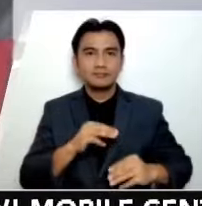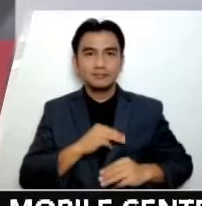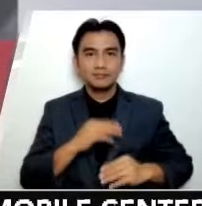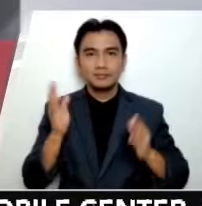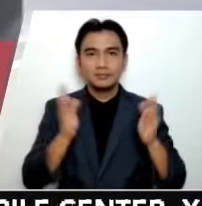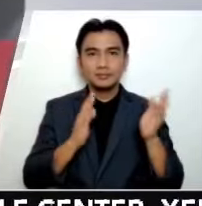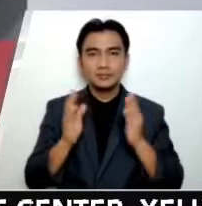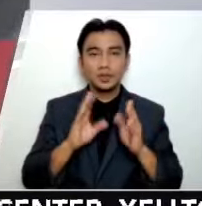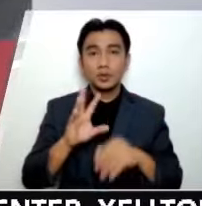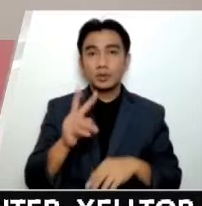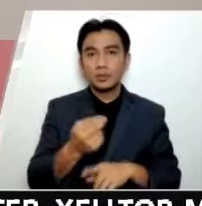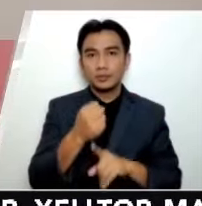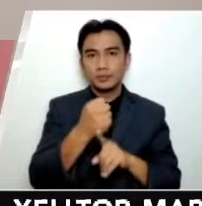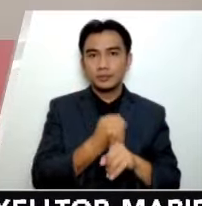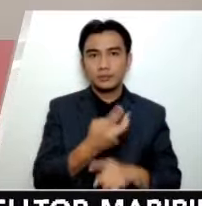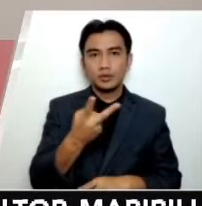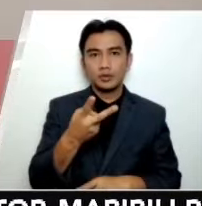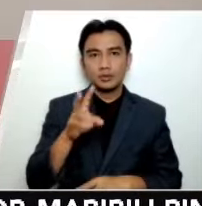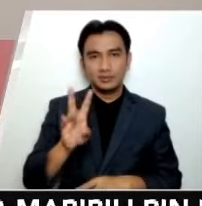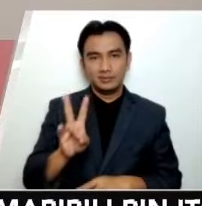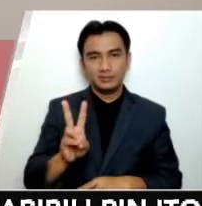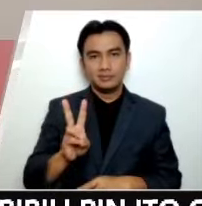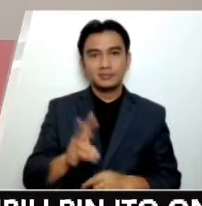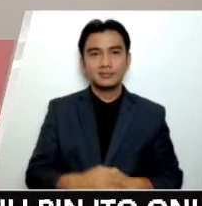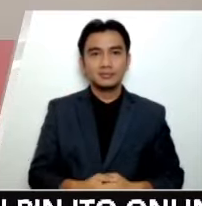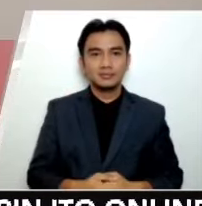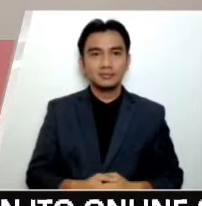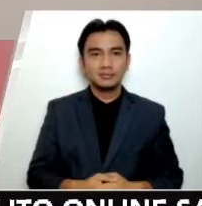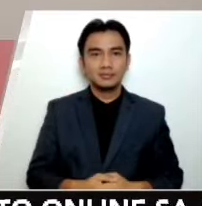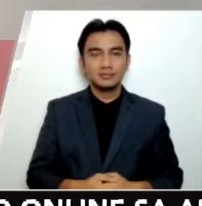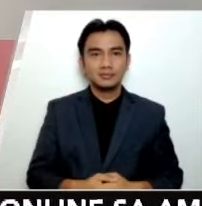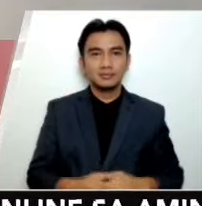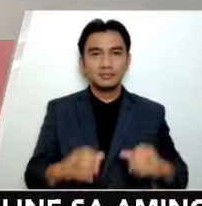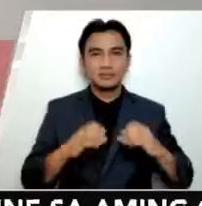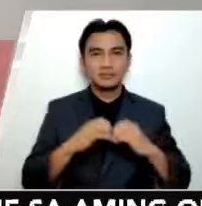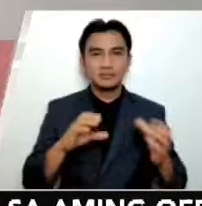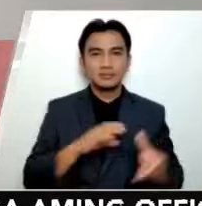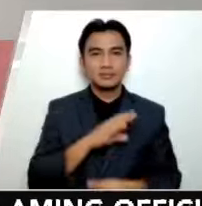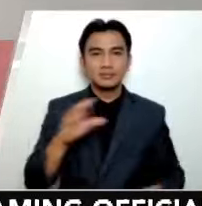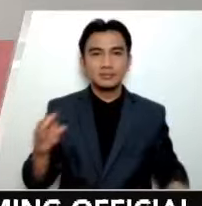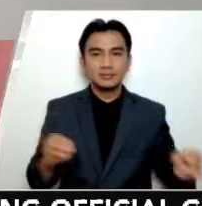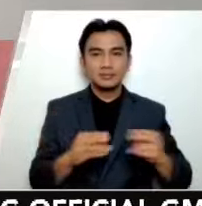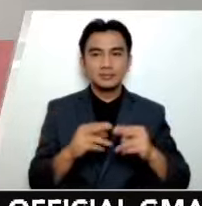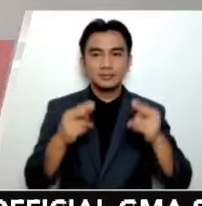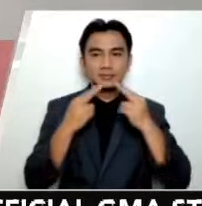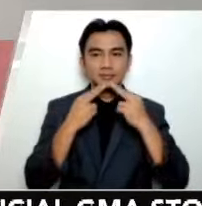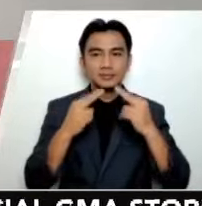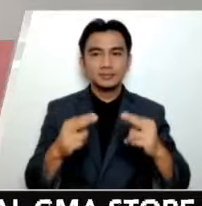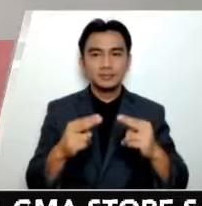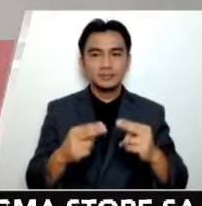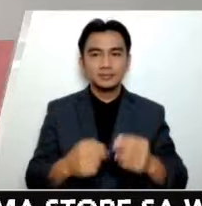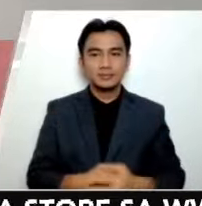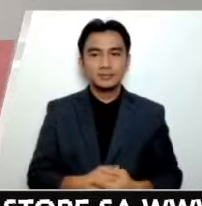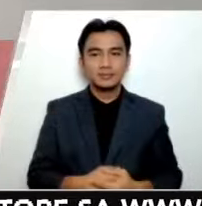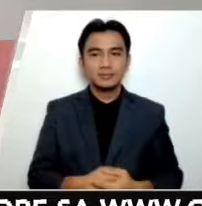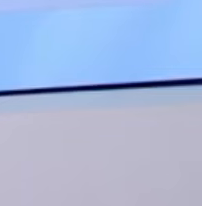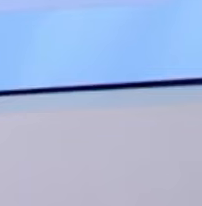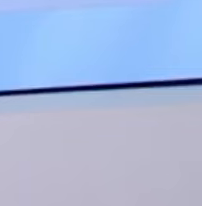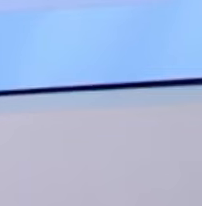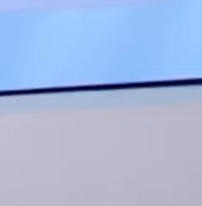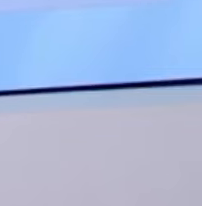September 26. War Santiago nagbabalita para sa GMA Integrated